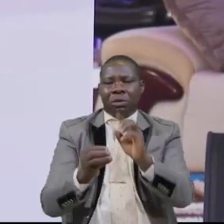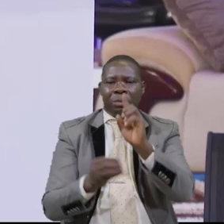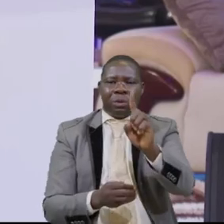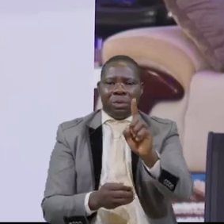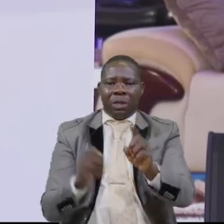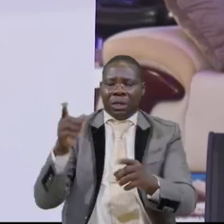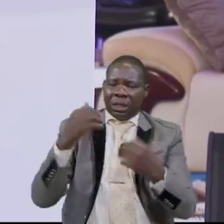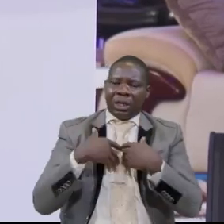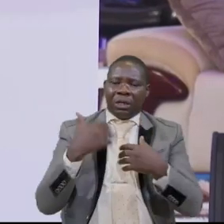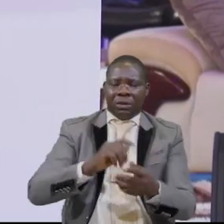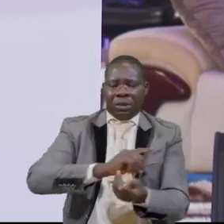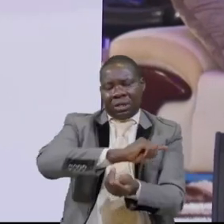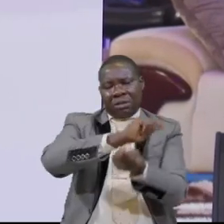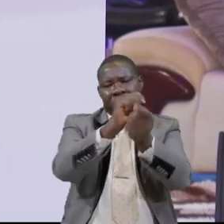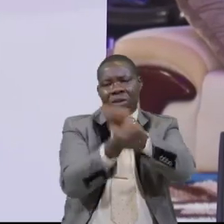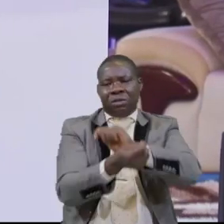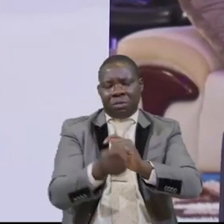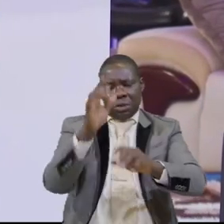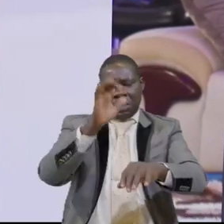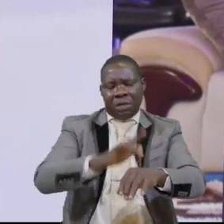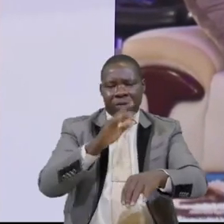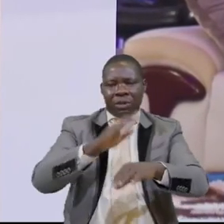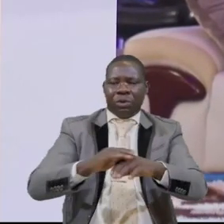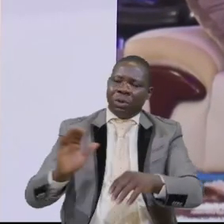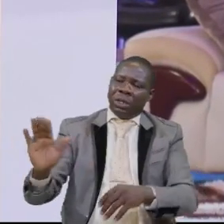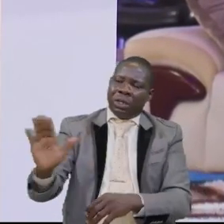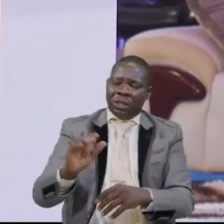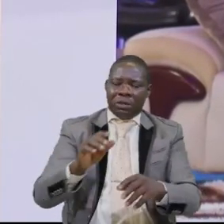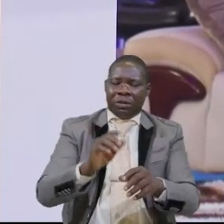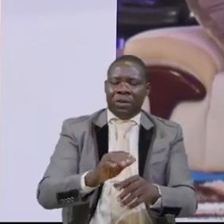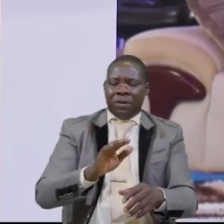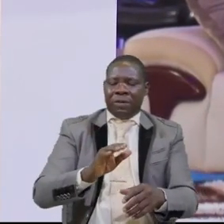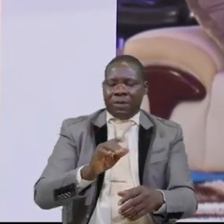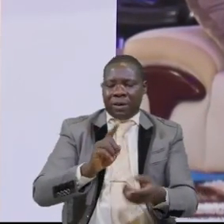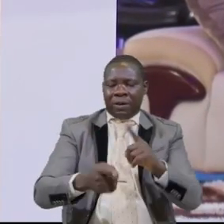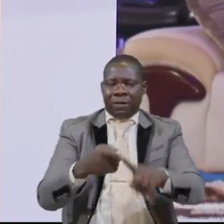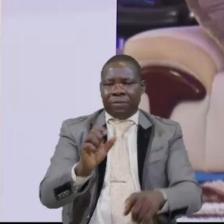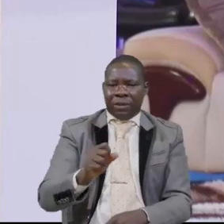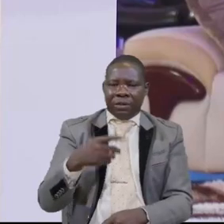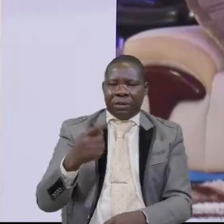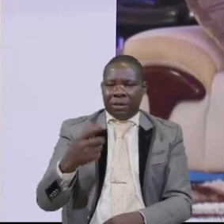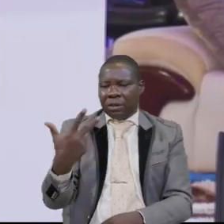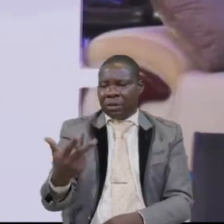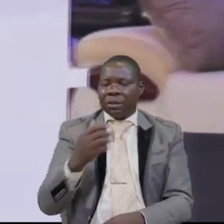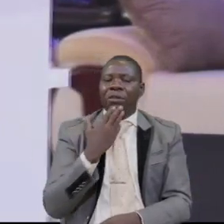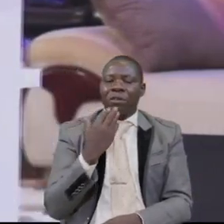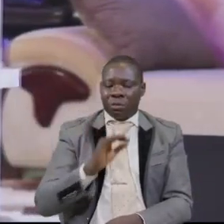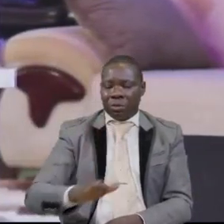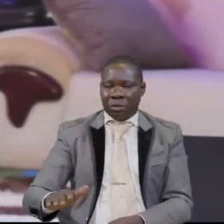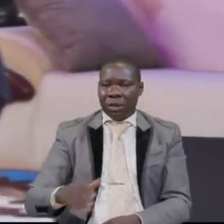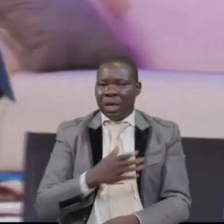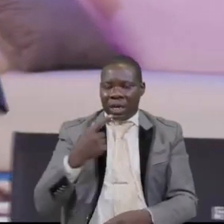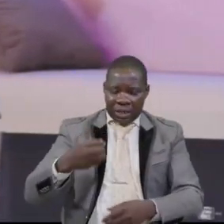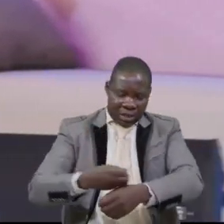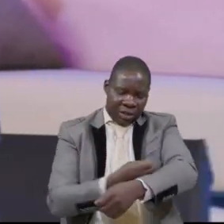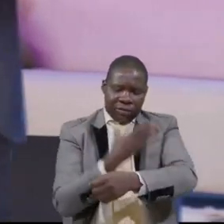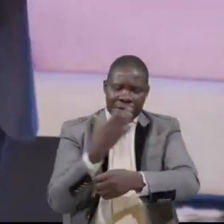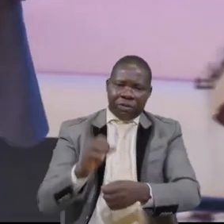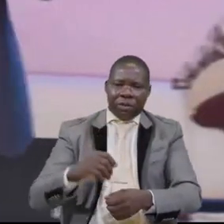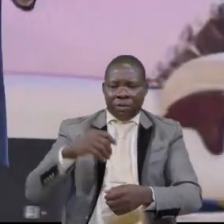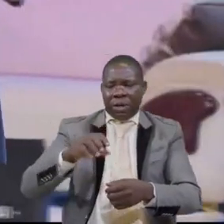un effet transformateur sur ses amis, sur Shadrach, Meshach et Abednego. et l'influence de Daniel les